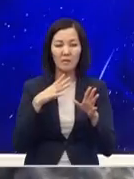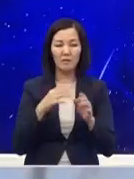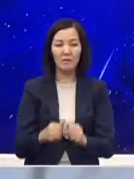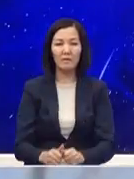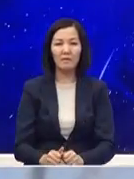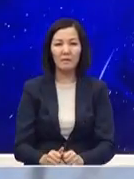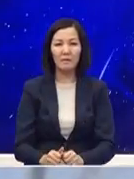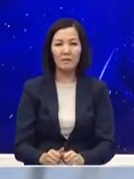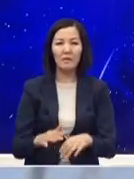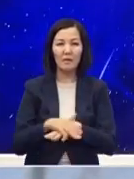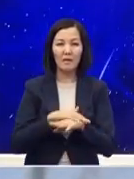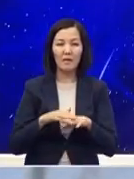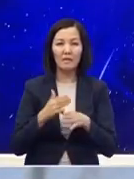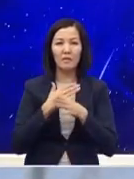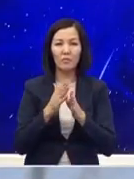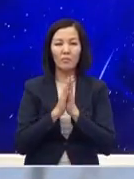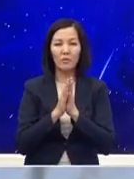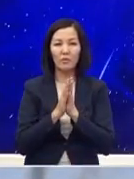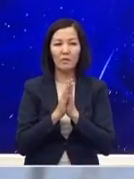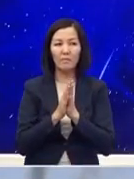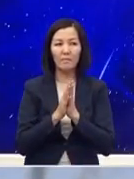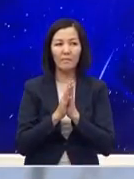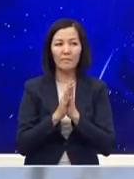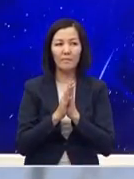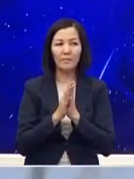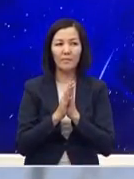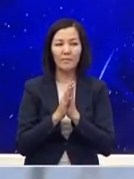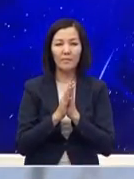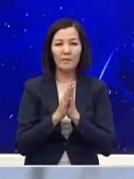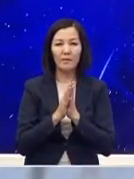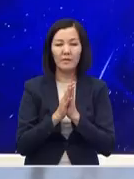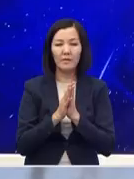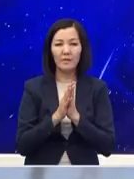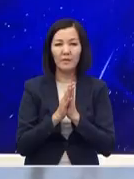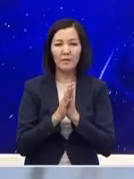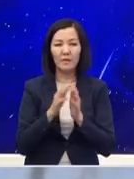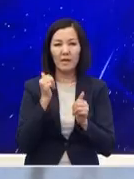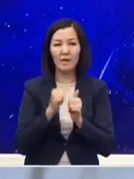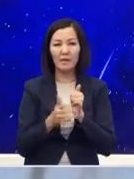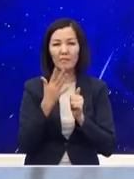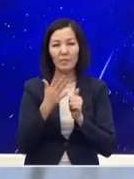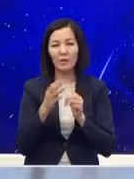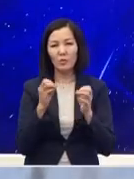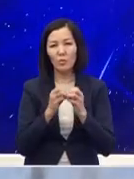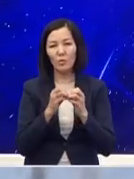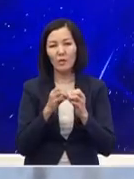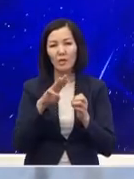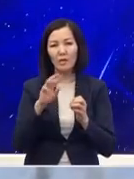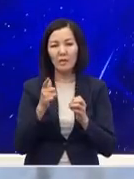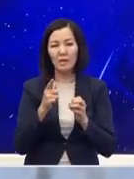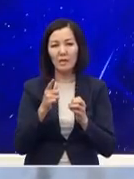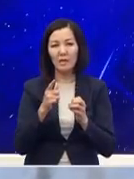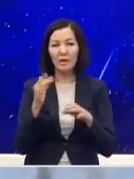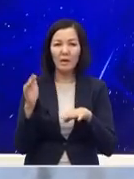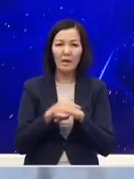барлық. Халықтан көмек сұраймын. Әркім көпті көрсе көлдейді ғой. Аркам, без он тин дарнгиз да садака кылдырып